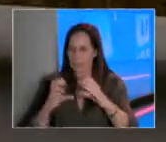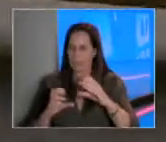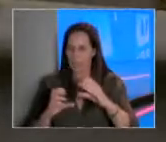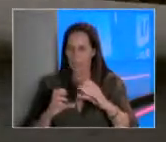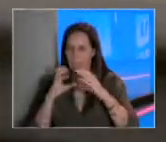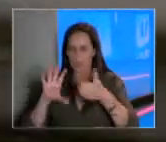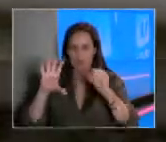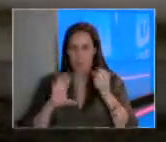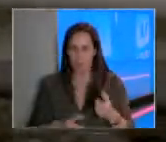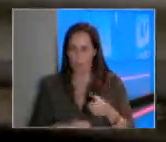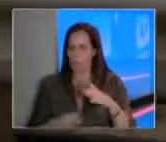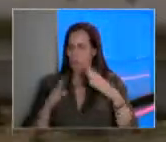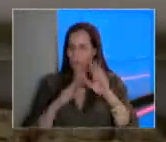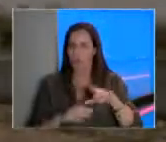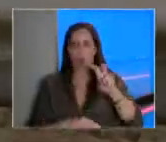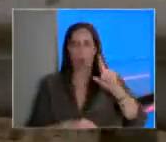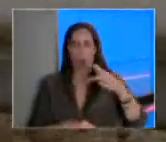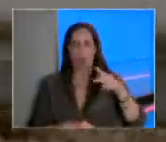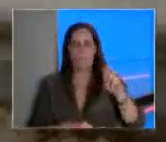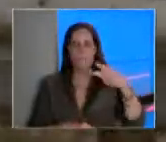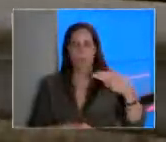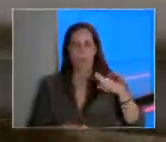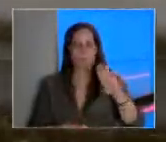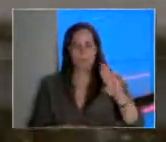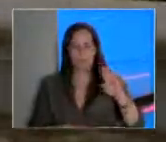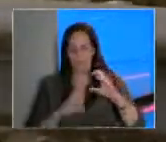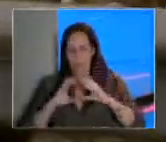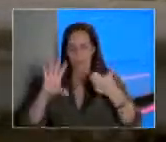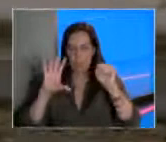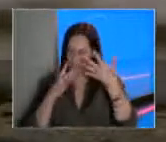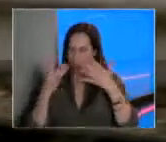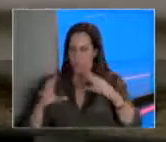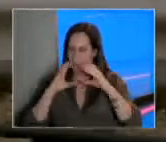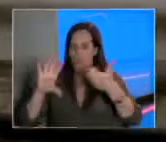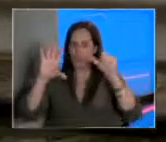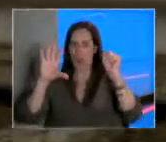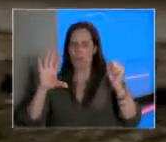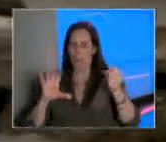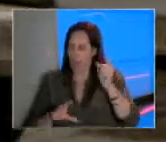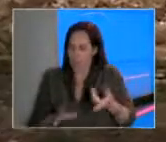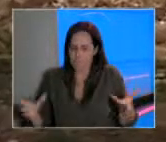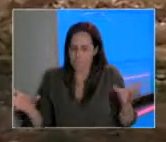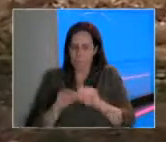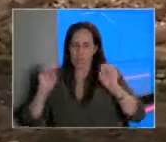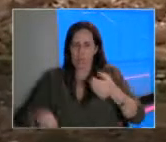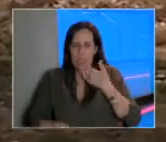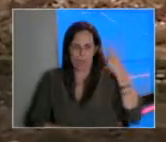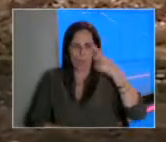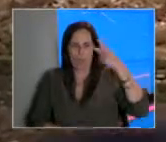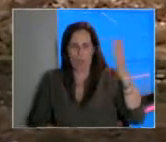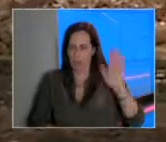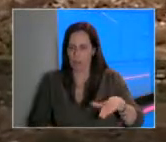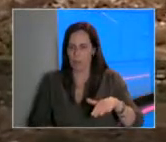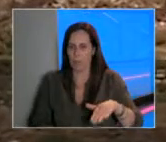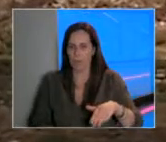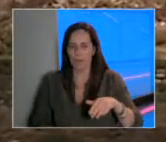המרכזי בכביש 60, ותושבי יופרה ואלים מבנימין נוסעים לירושלים בכביש 60, ברור שכביש 60 חייב להיות תחת ריבונות ישראלית, וכנל גם